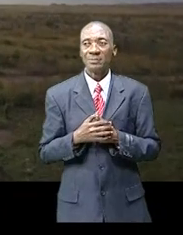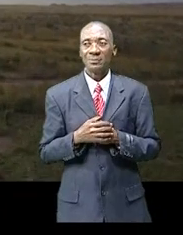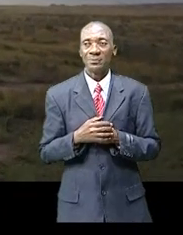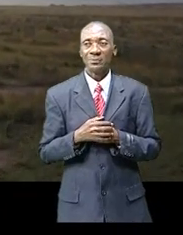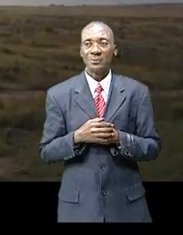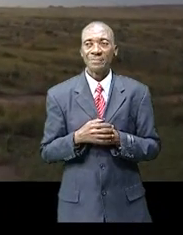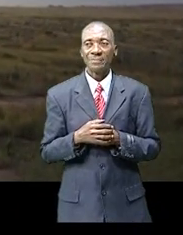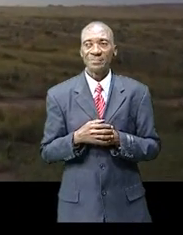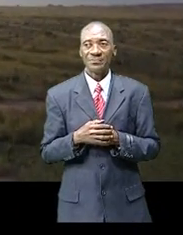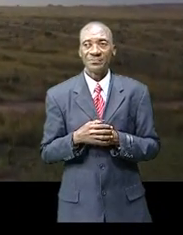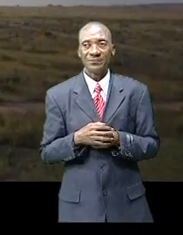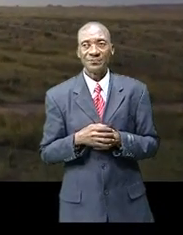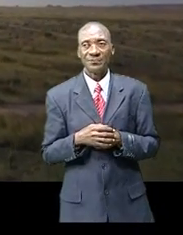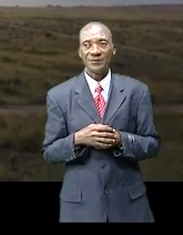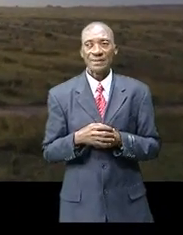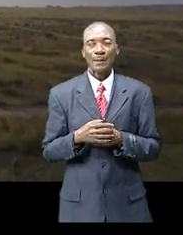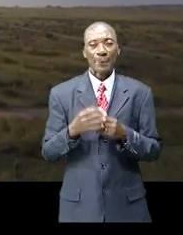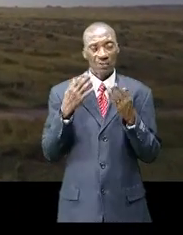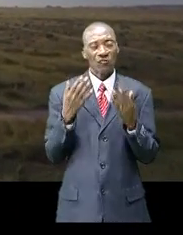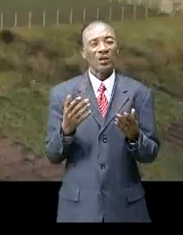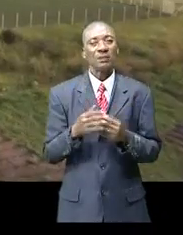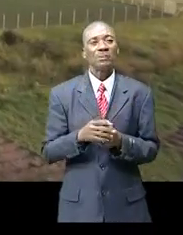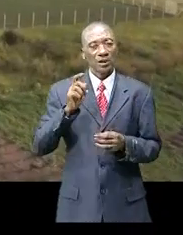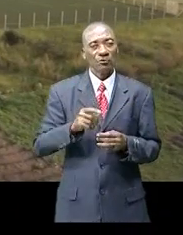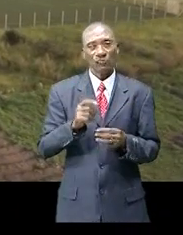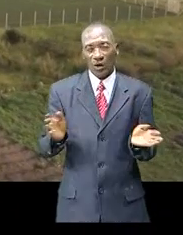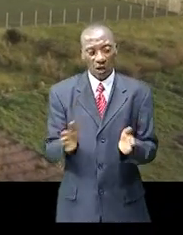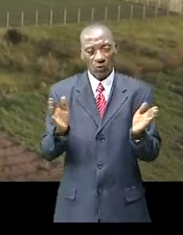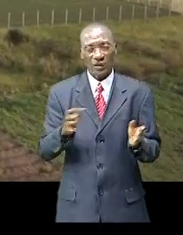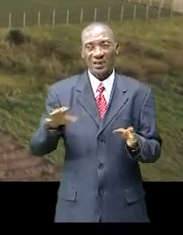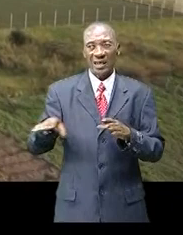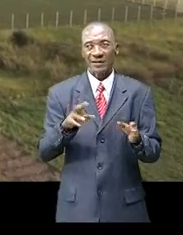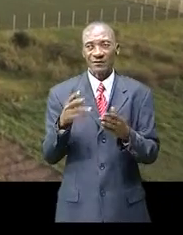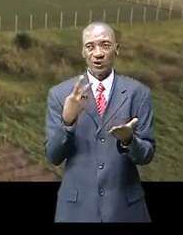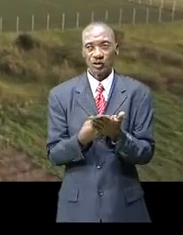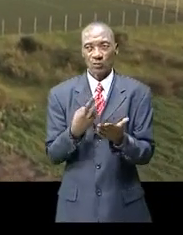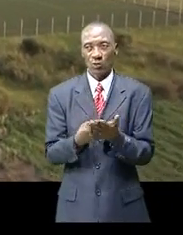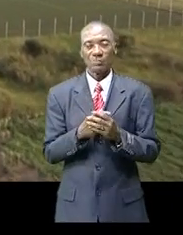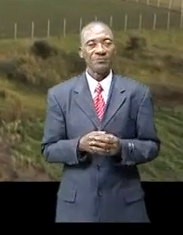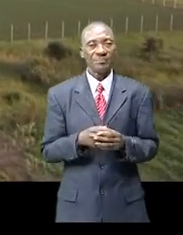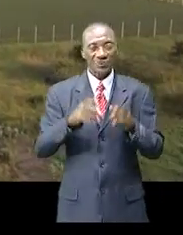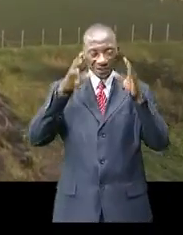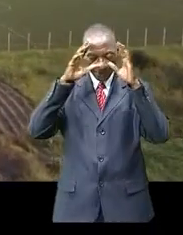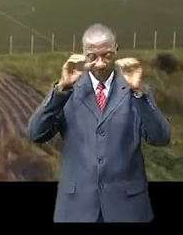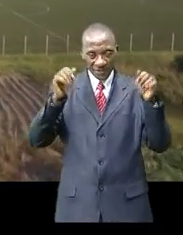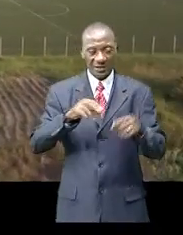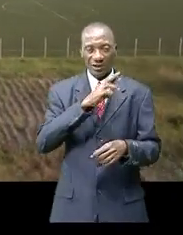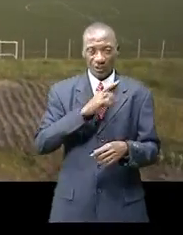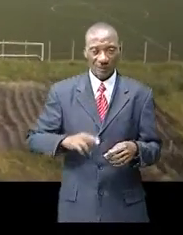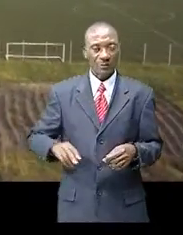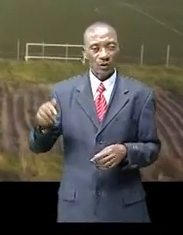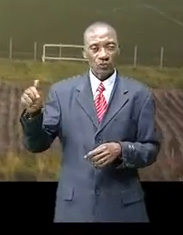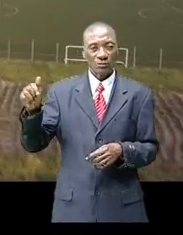Soucieux de promouvoir la jeunesse et de booster les activités sportives, le président de la République, Félix-Antoine Tshisekedi Tshilombo, a pris l'engagement